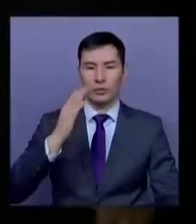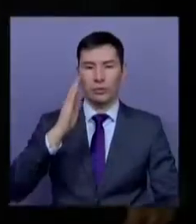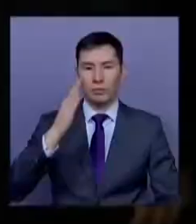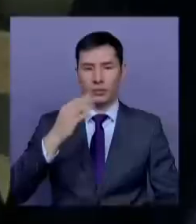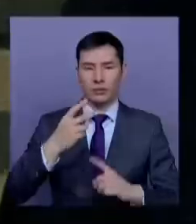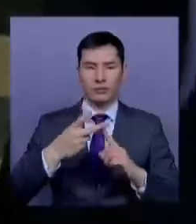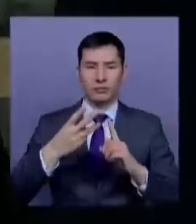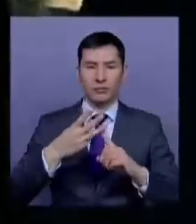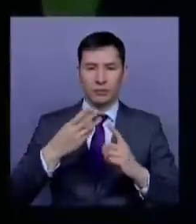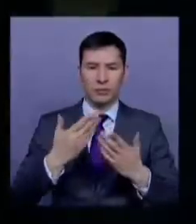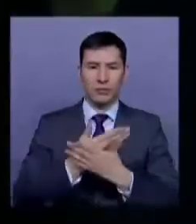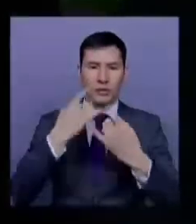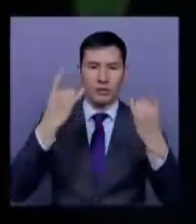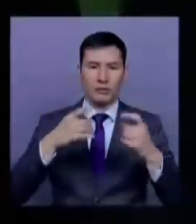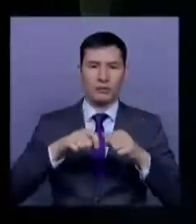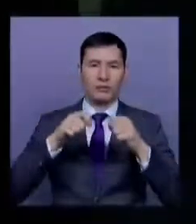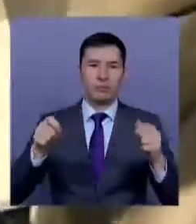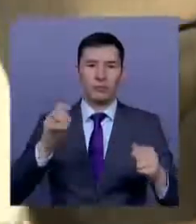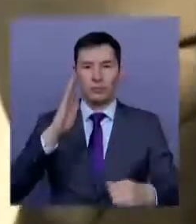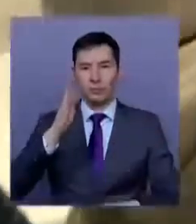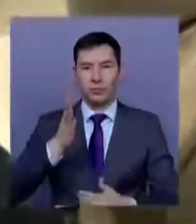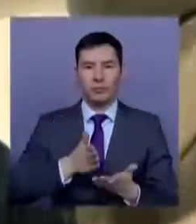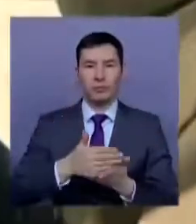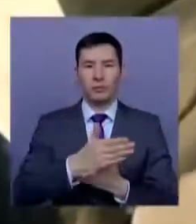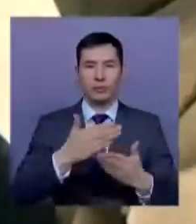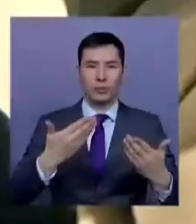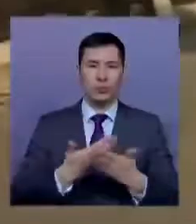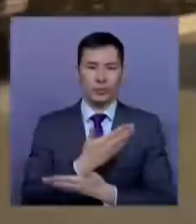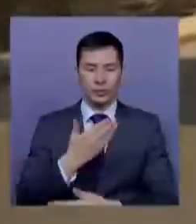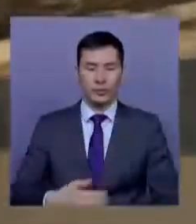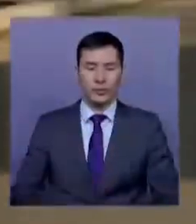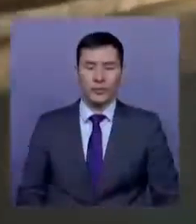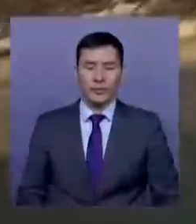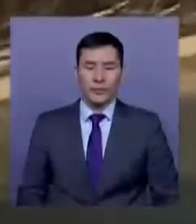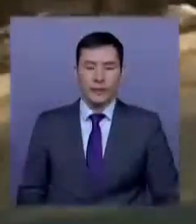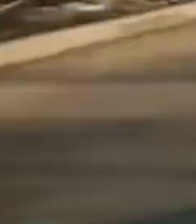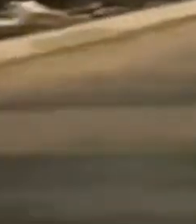автобустарды жаңарту жоспарланып отыр. Арнат Дүйсен, Валерий Таубалдиев, Алматы телеарнасы.